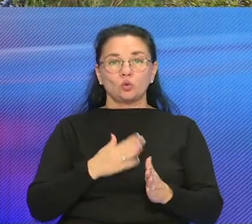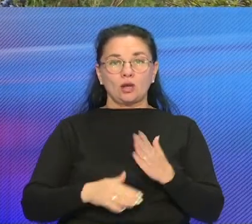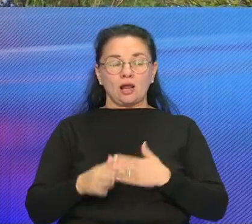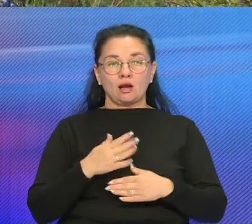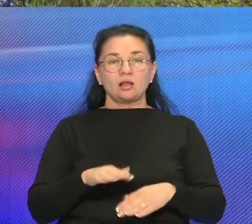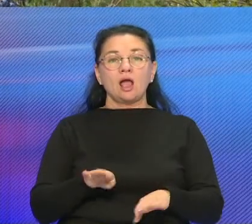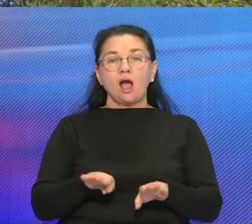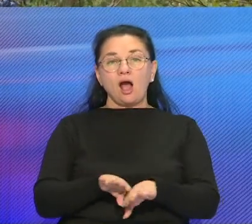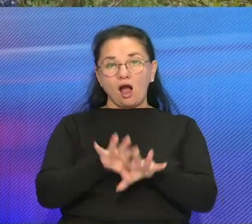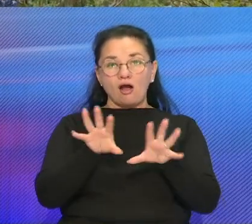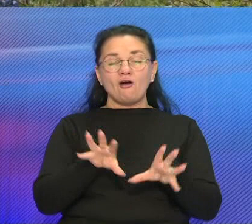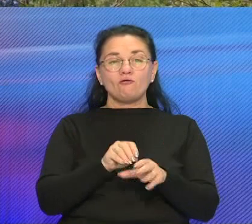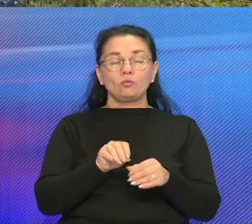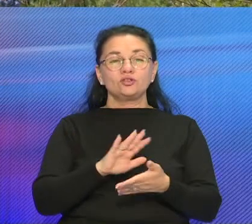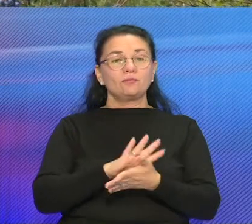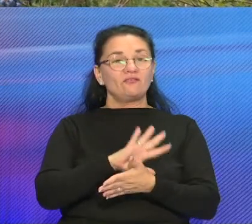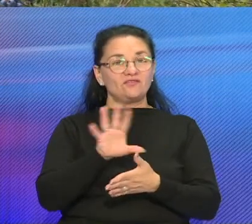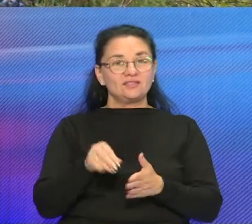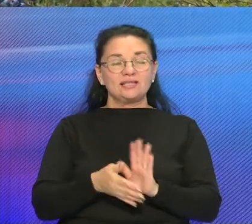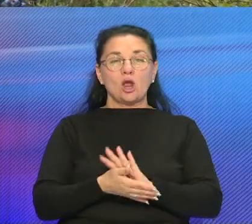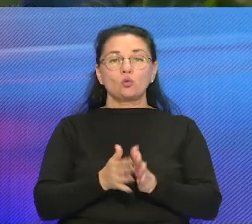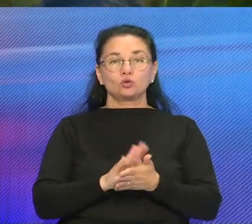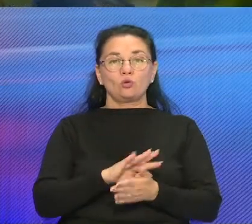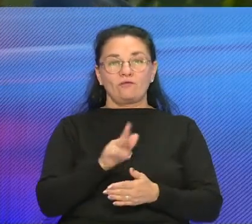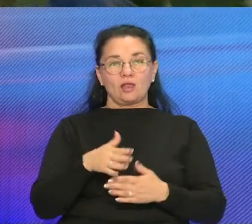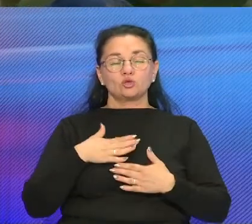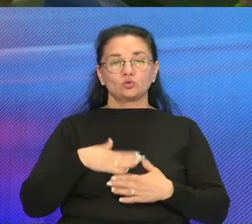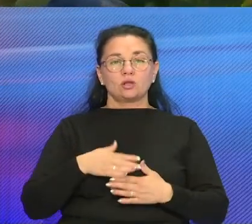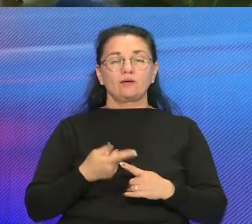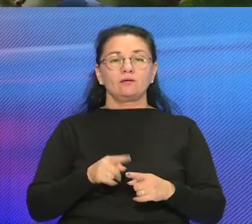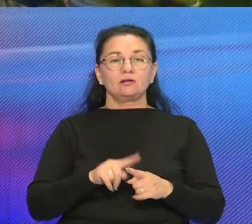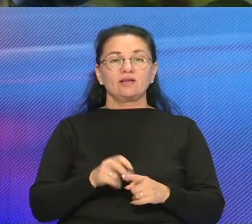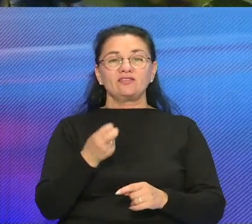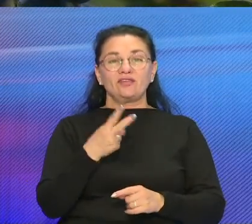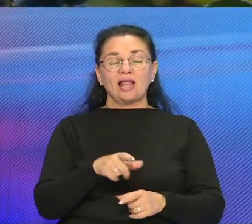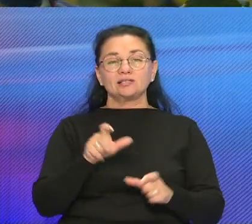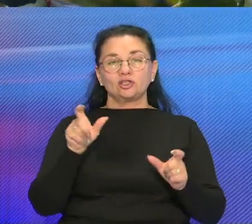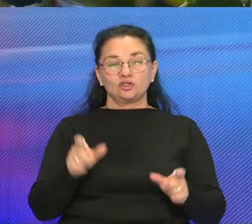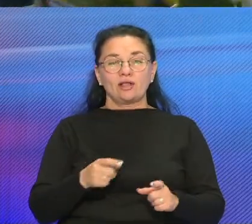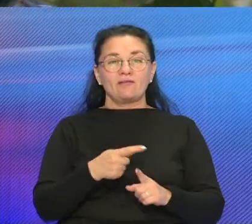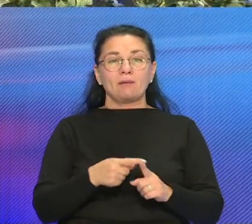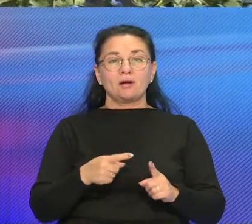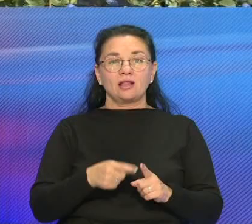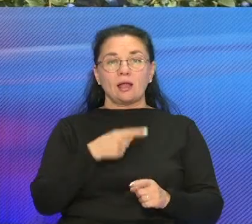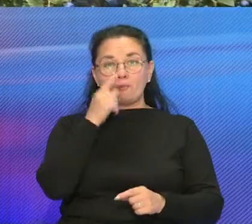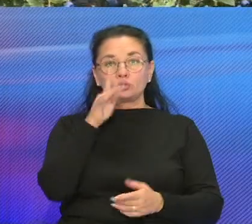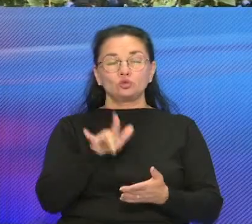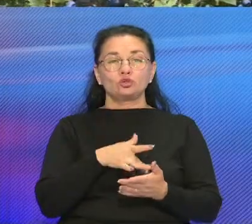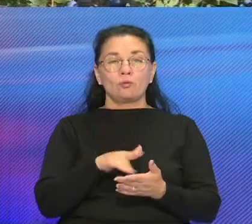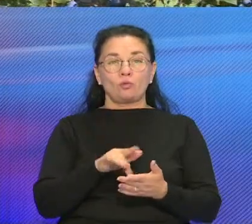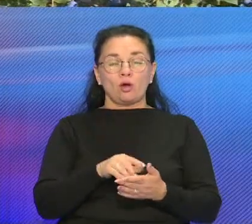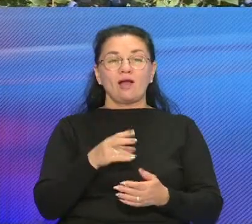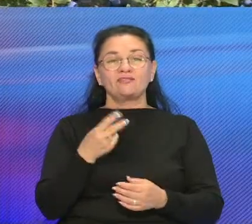так, в целом, все условия устраивают, и все хорошо. У складе команды 12 человек. Палова – будущие бухгалтеры, другая